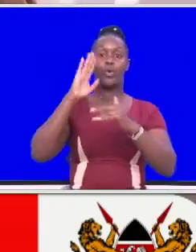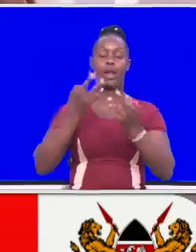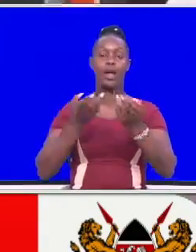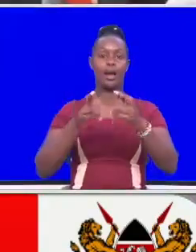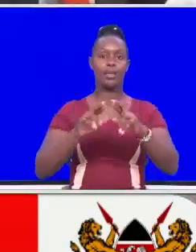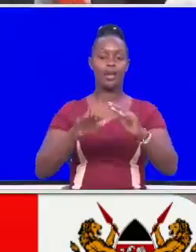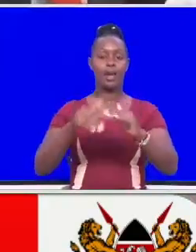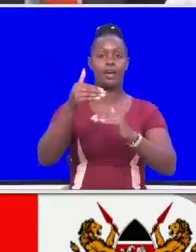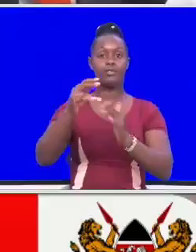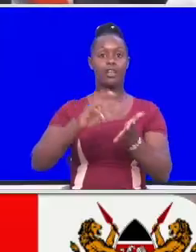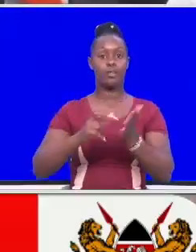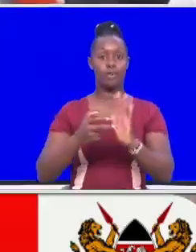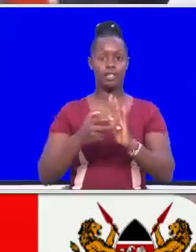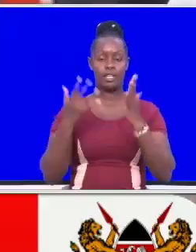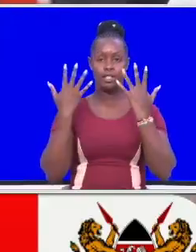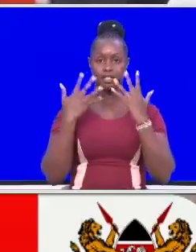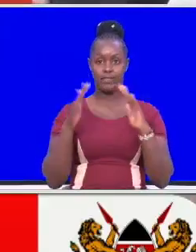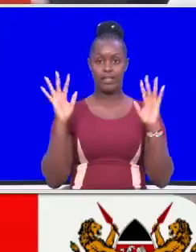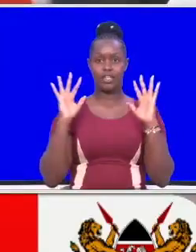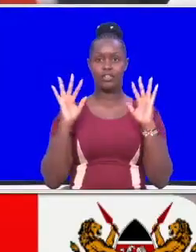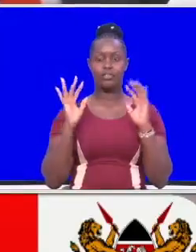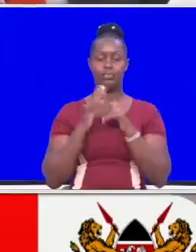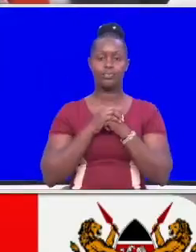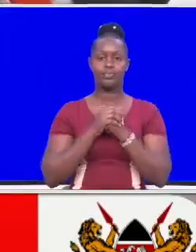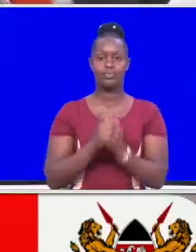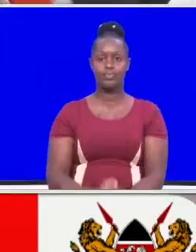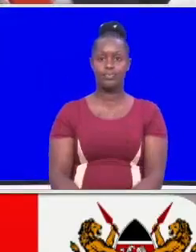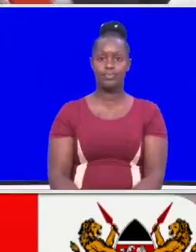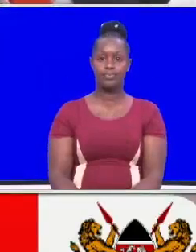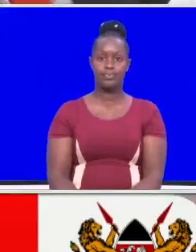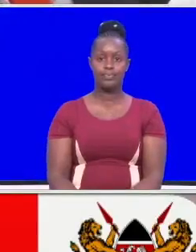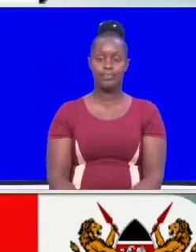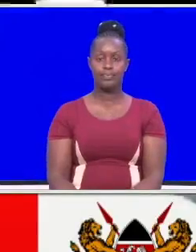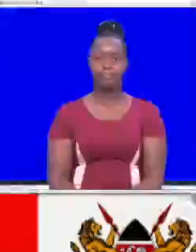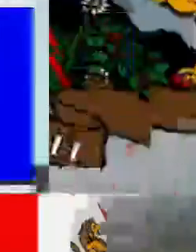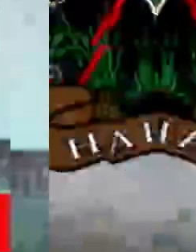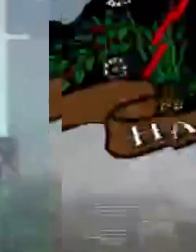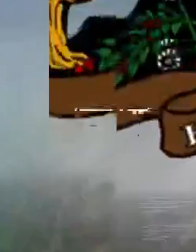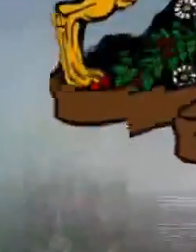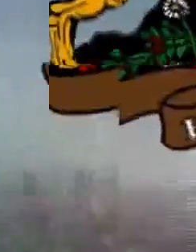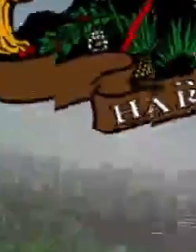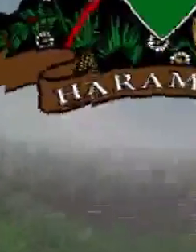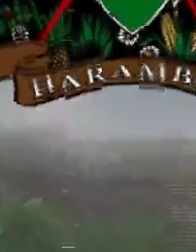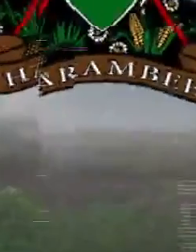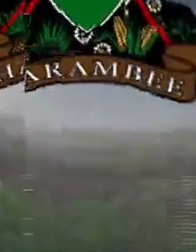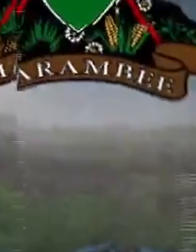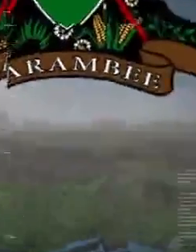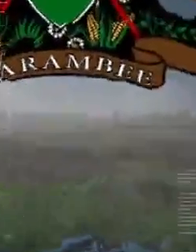hiyo kukamilika. George Maringa, TV47.